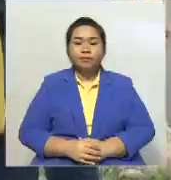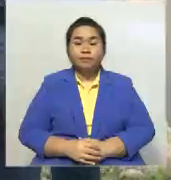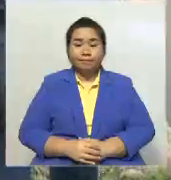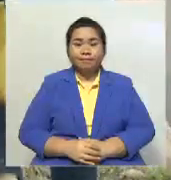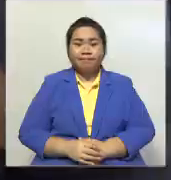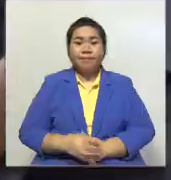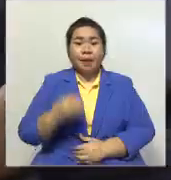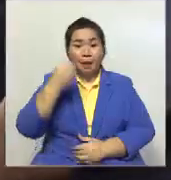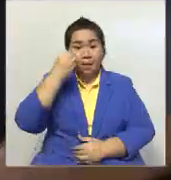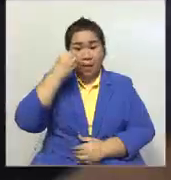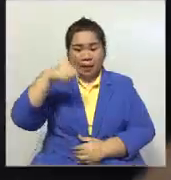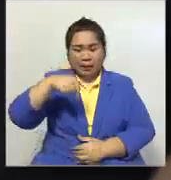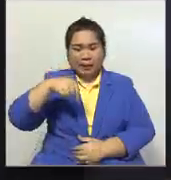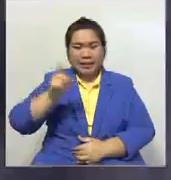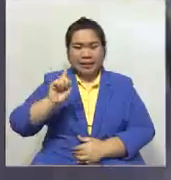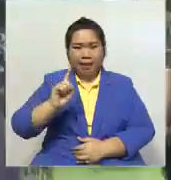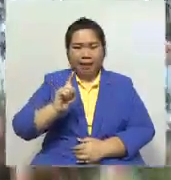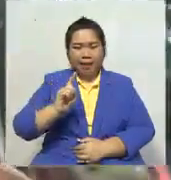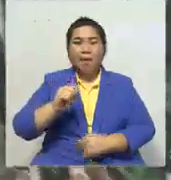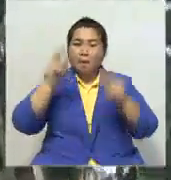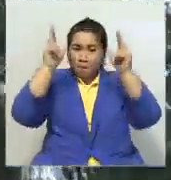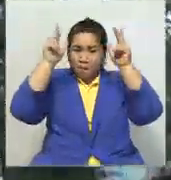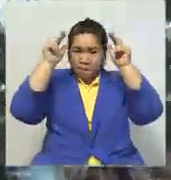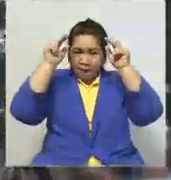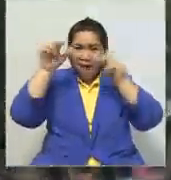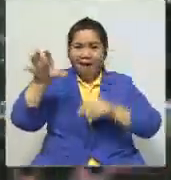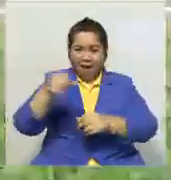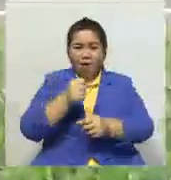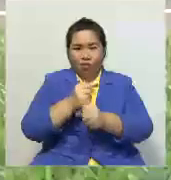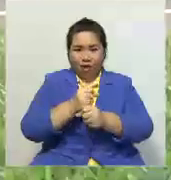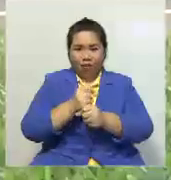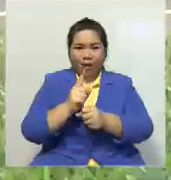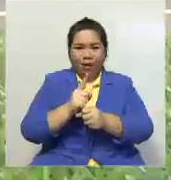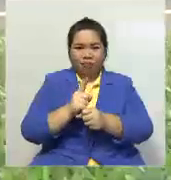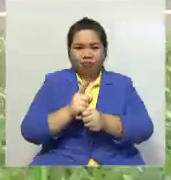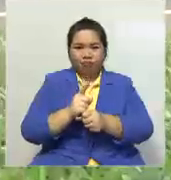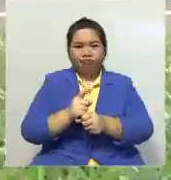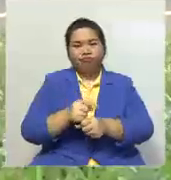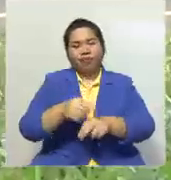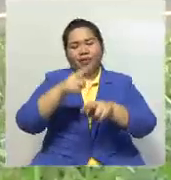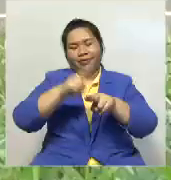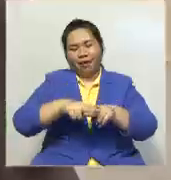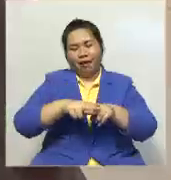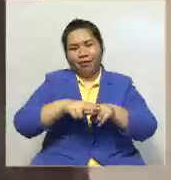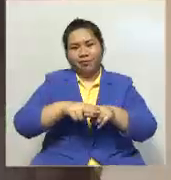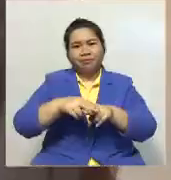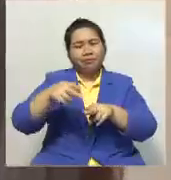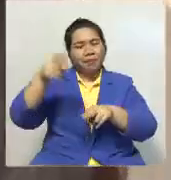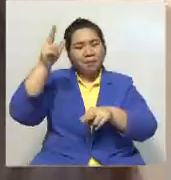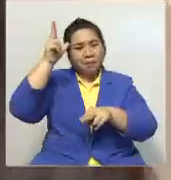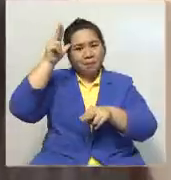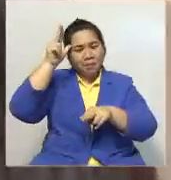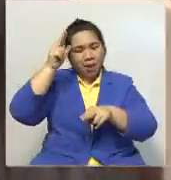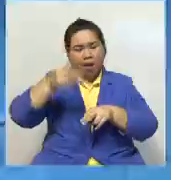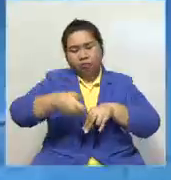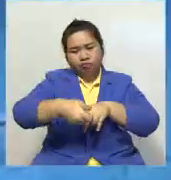และที่หมู่บ้านนาหมอม้าแห่งนี้นะคะเขาเลี้ยงม้าแกลบไว้ใช้งานต้องไม่พลาดนั่งรถม้าชมบรรยากาศของหมู่บ้านชมถนนสายวัฒนธร